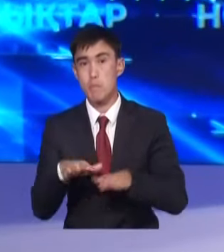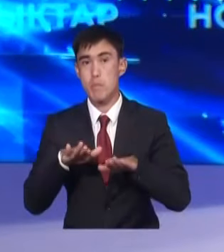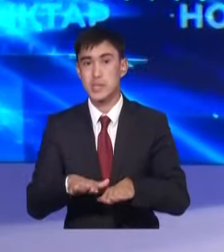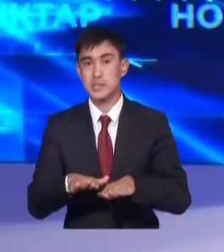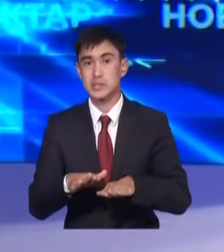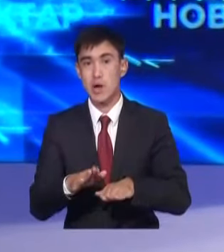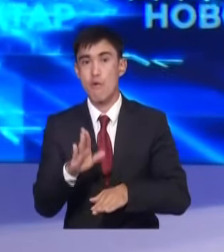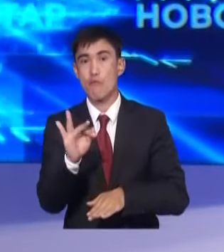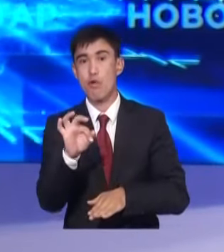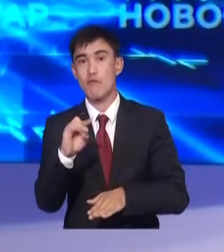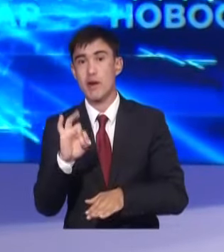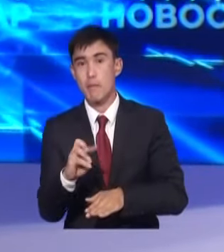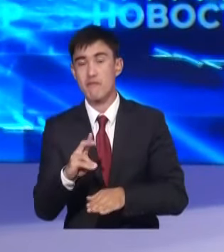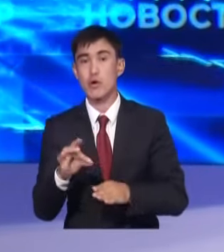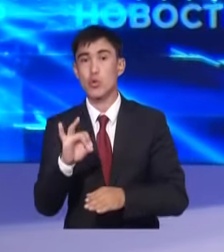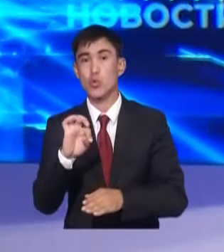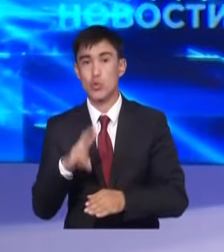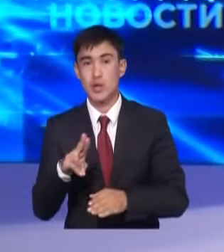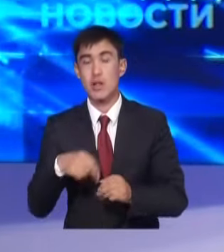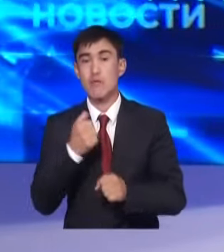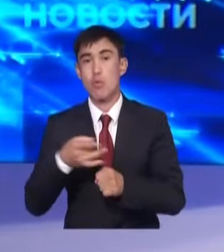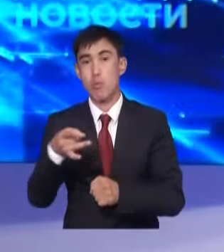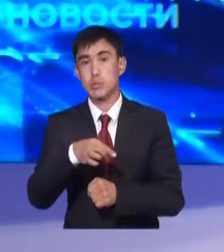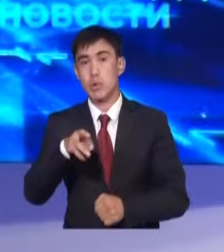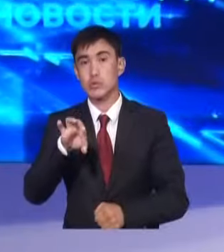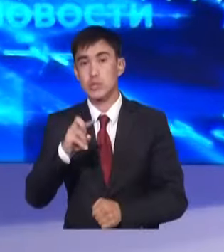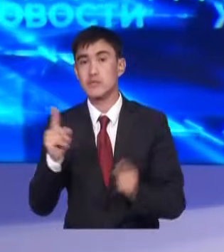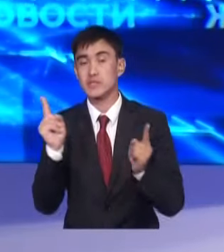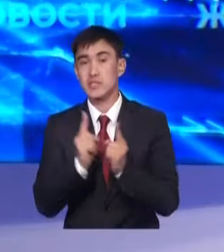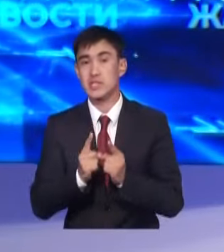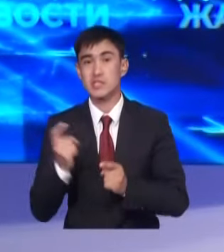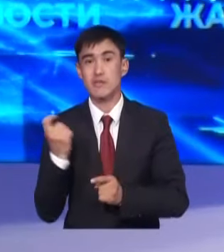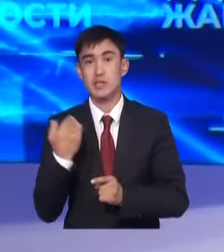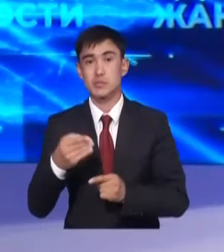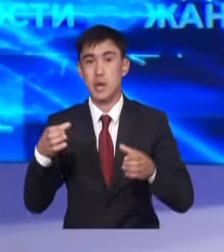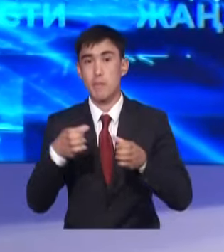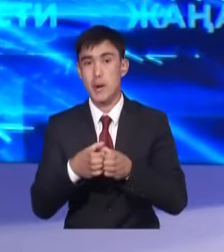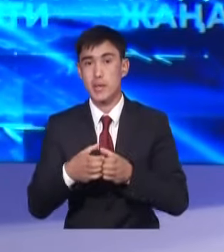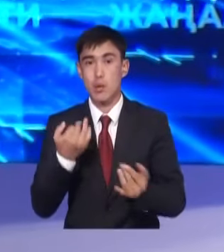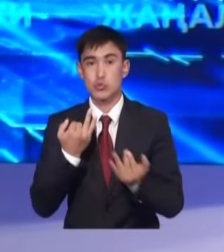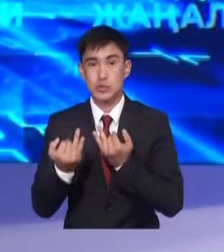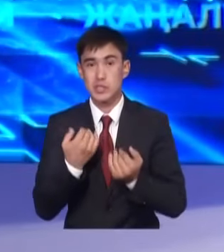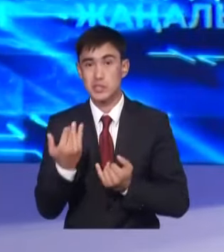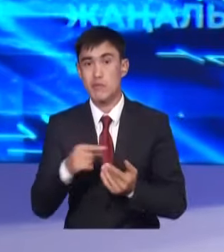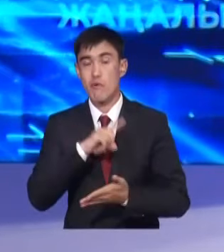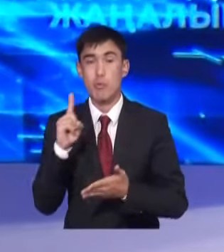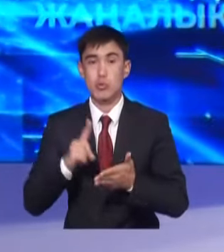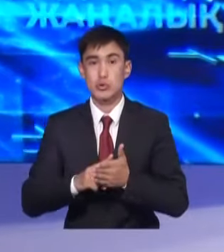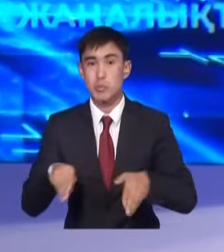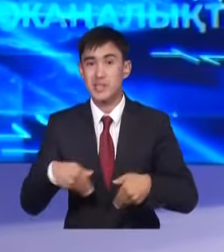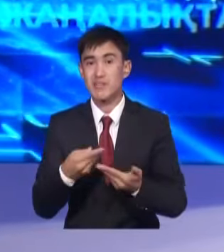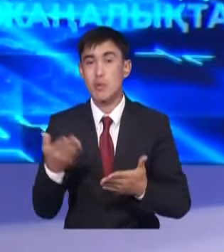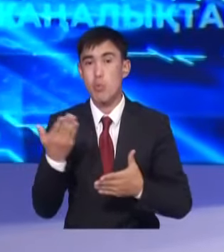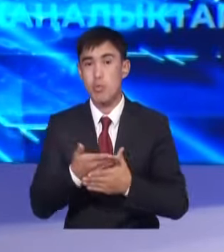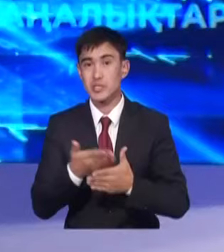ском месторождении вольфрамовых руд глава области Марат султангазиев встретился с владельцами компании обсудил с ними вопросы